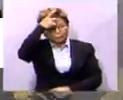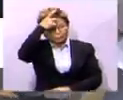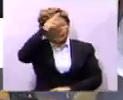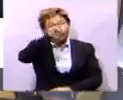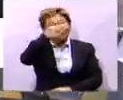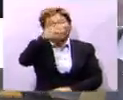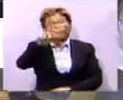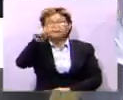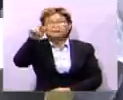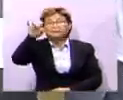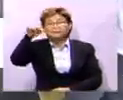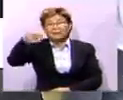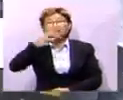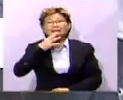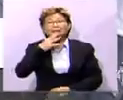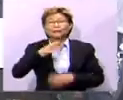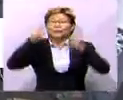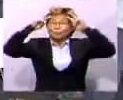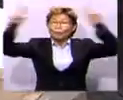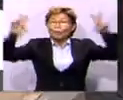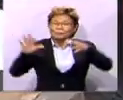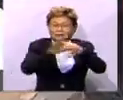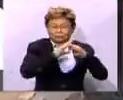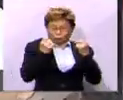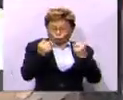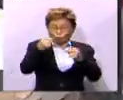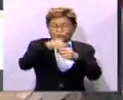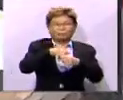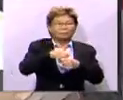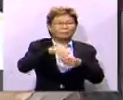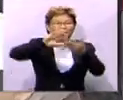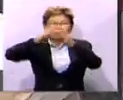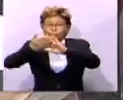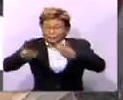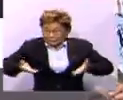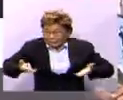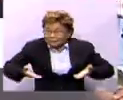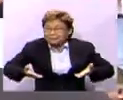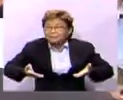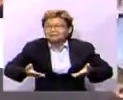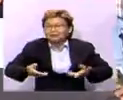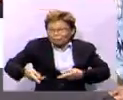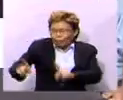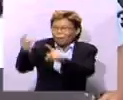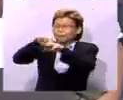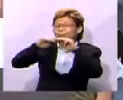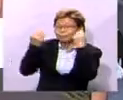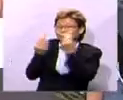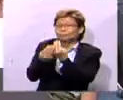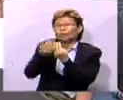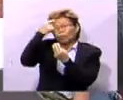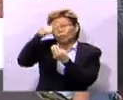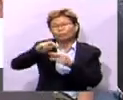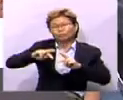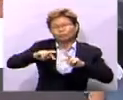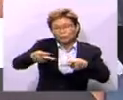Mohd Saleh Tun Said Keruak, keharmonian dan kerjasama yang kukuh dalam kalangan komuniti setempat juga memberi peluang kepada masyarakat untuk